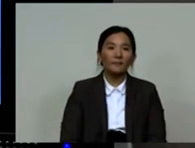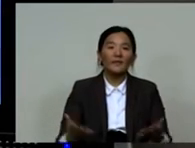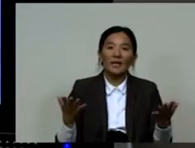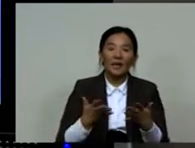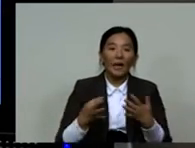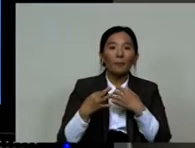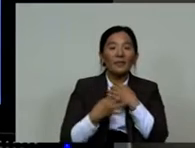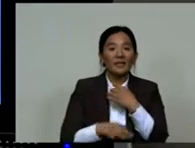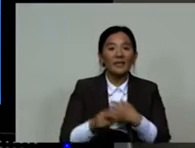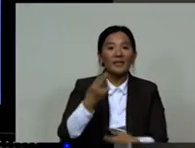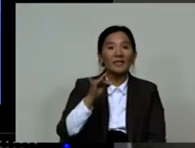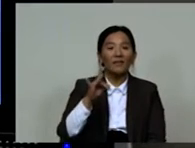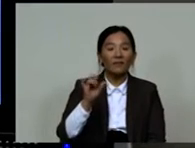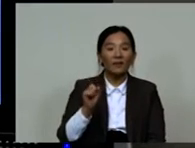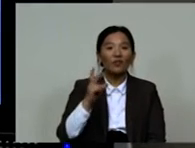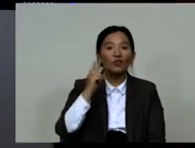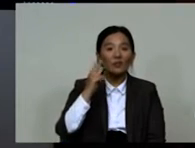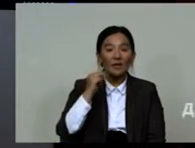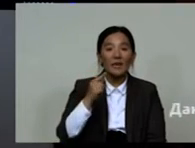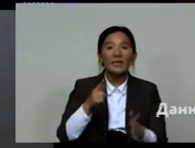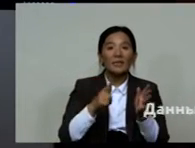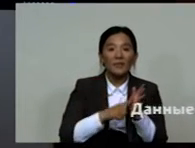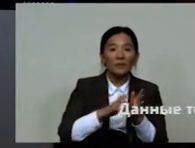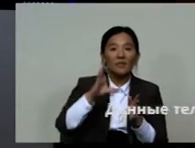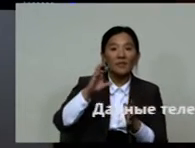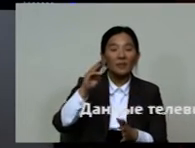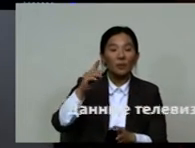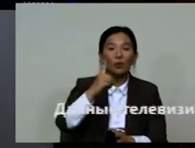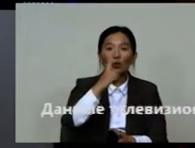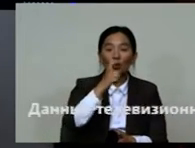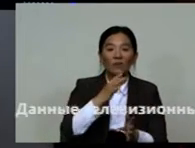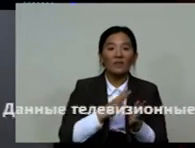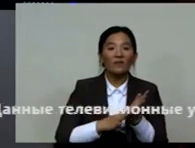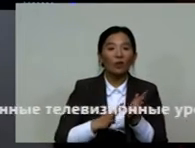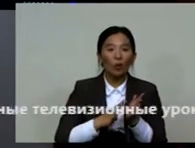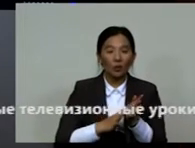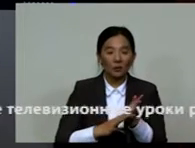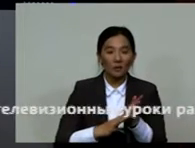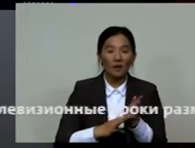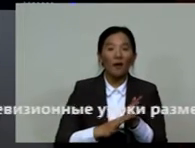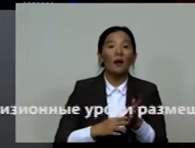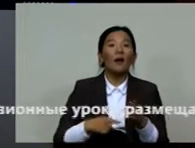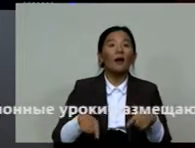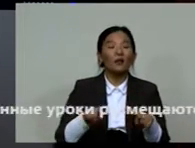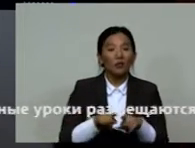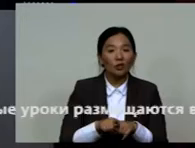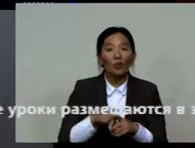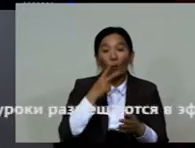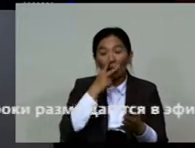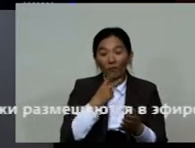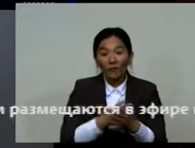Какая последняя цифра числа 7 в степени 190? Конечно, вот мы